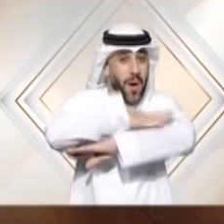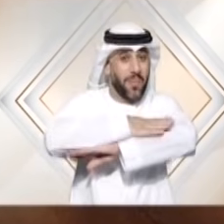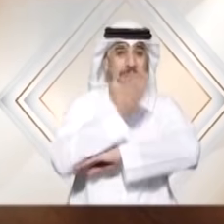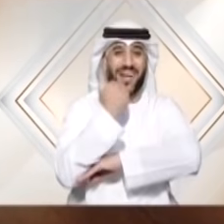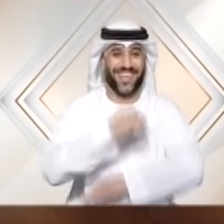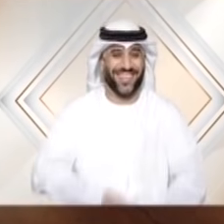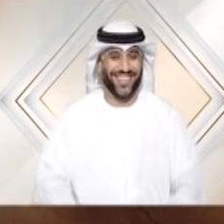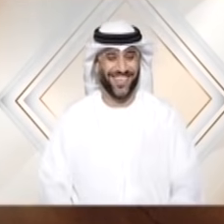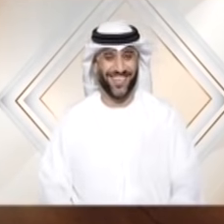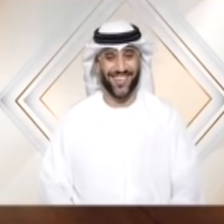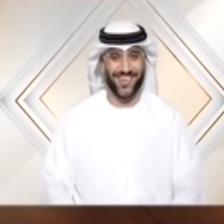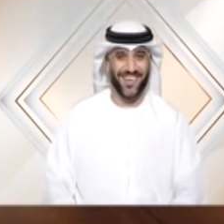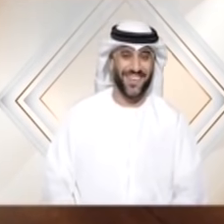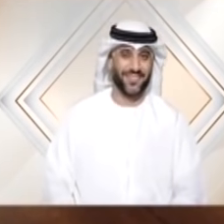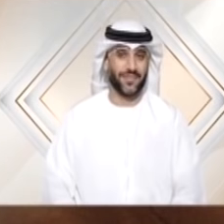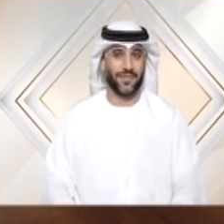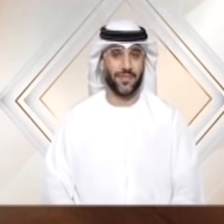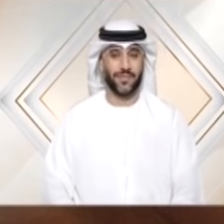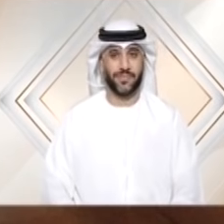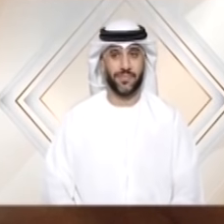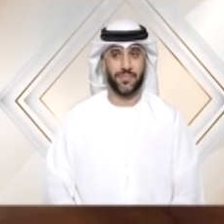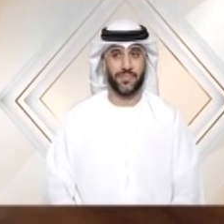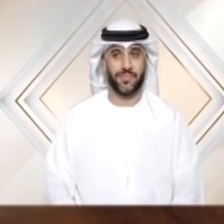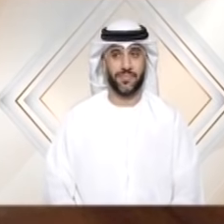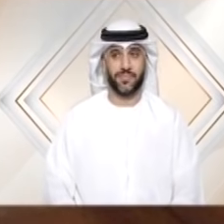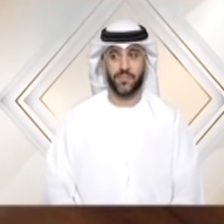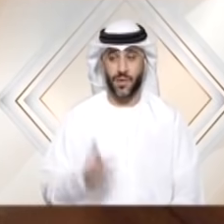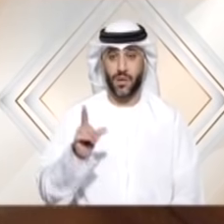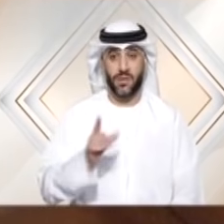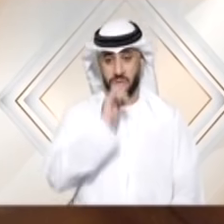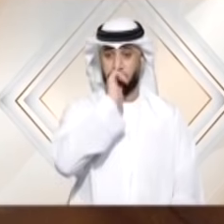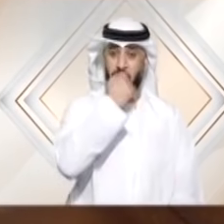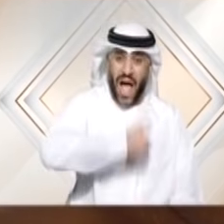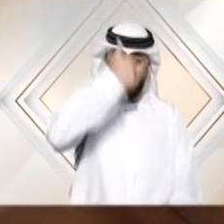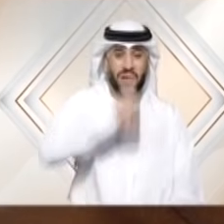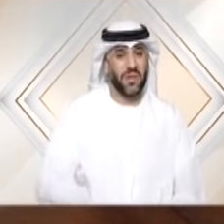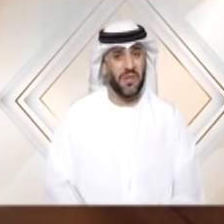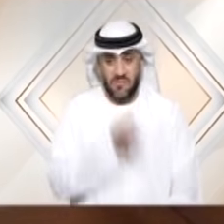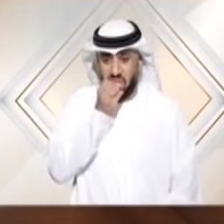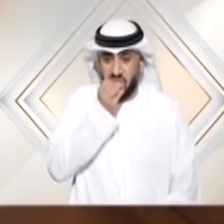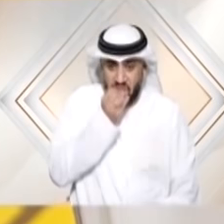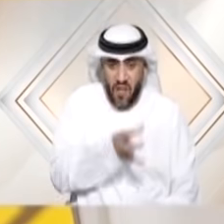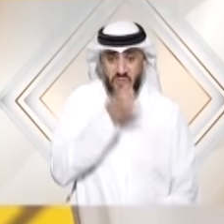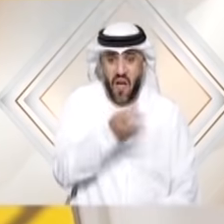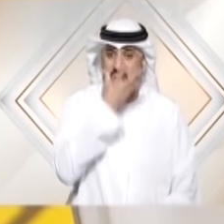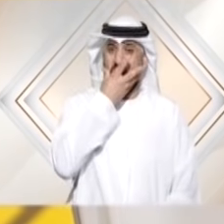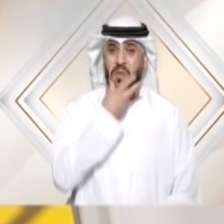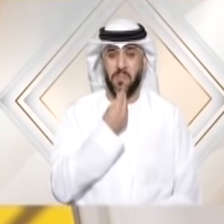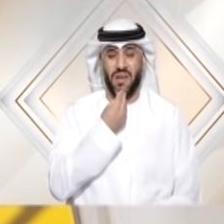بالله. زين ليه تقولنا فرضا طلعت عارية استرها، صح استرها يا